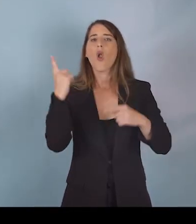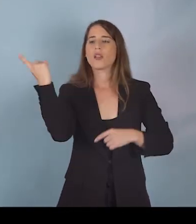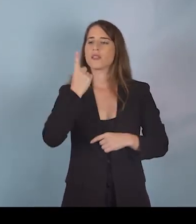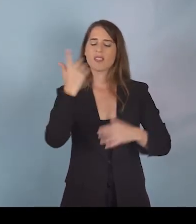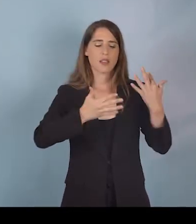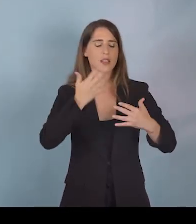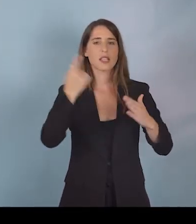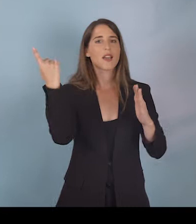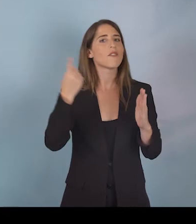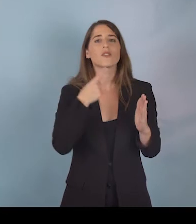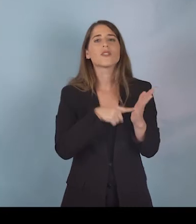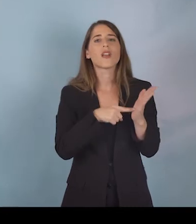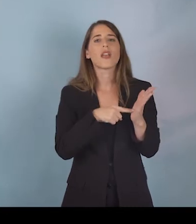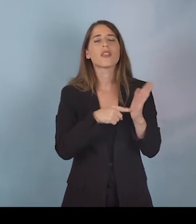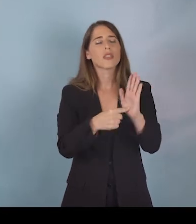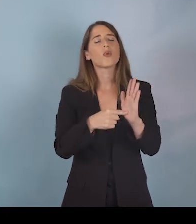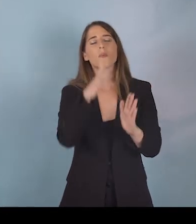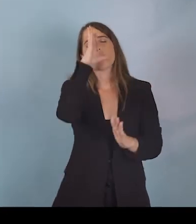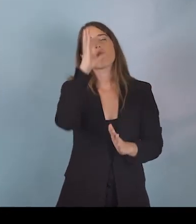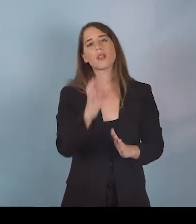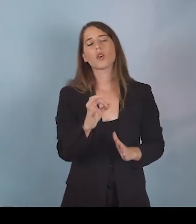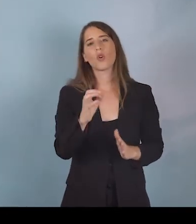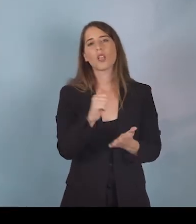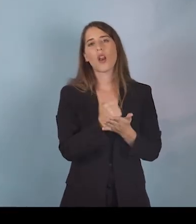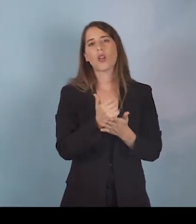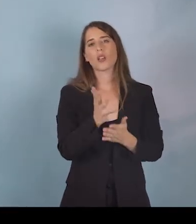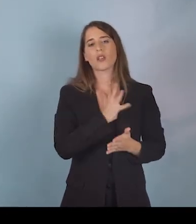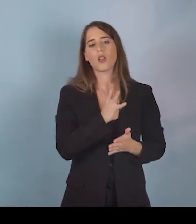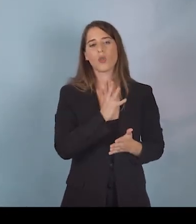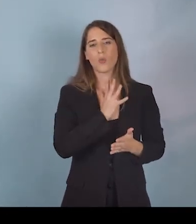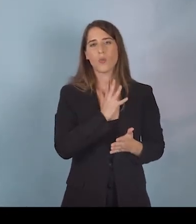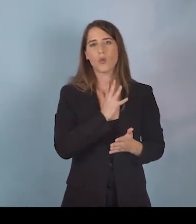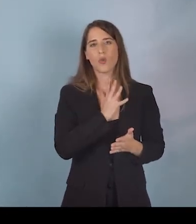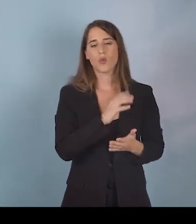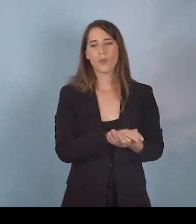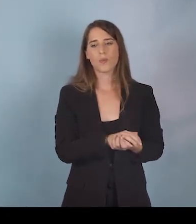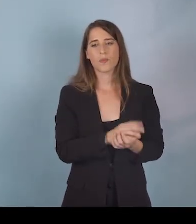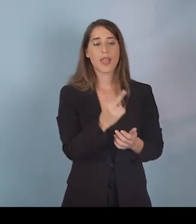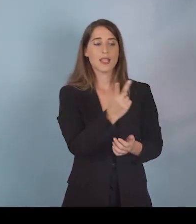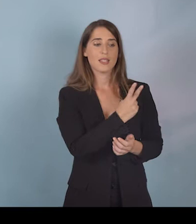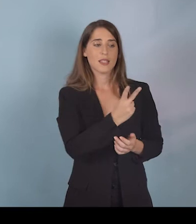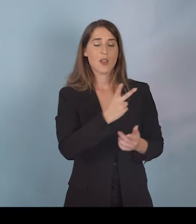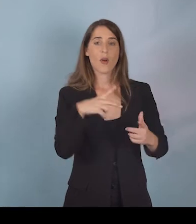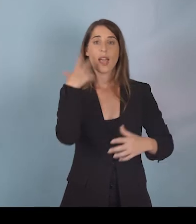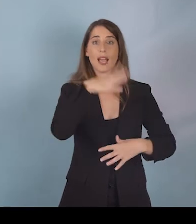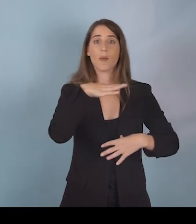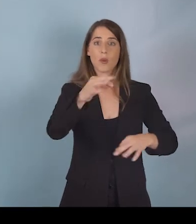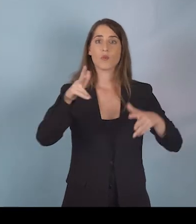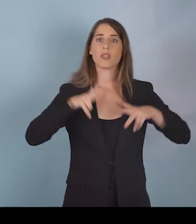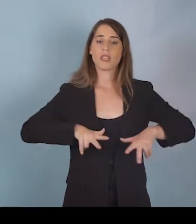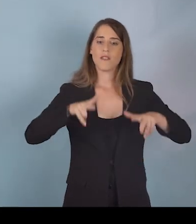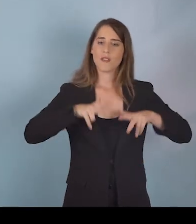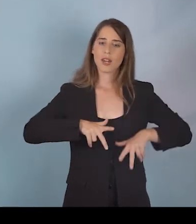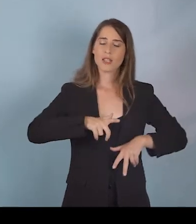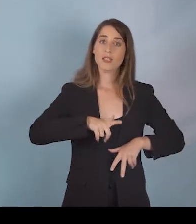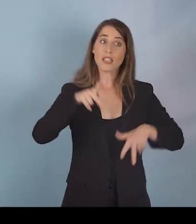μία πραγματικότητα, αυτά τα έχουν αποτυπωθεί, είναι μία πραγματικότητα των ΛΟΑΤΚΙ ατόμων. Και να δηλώσουμε εδώ πως